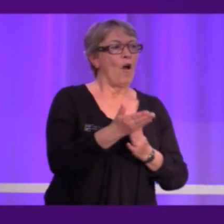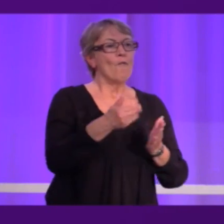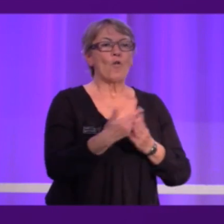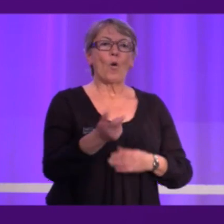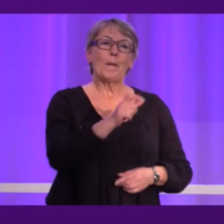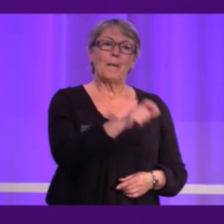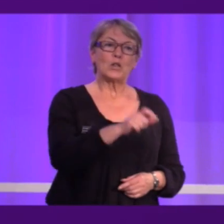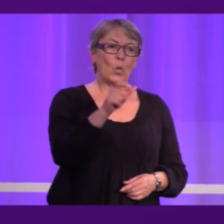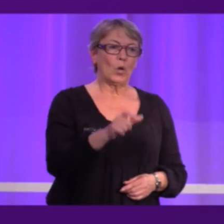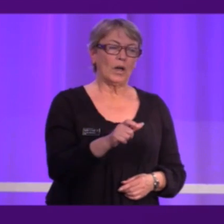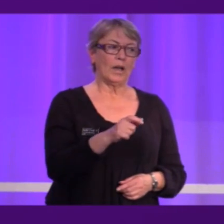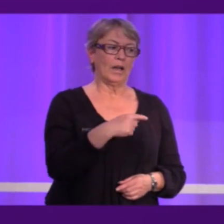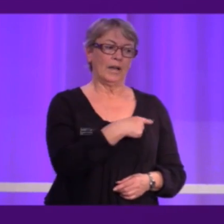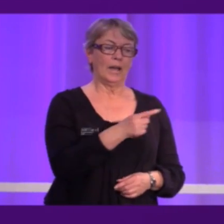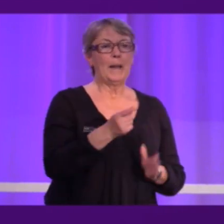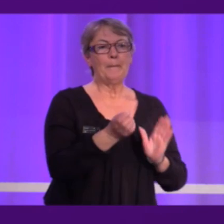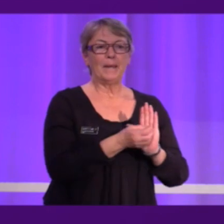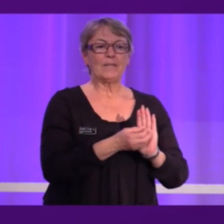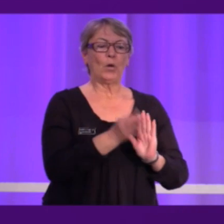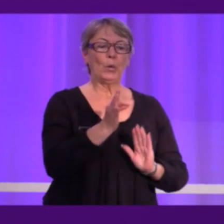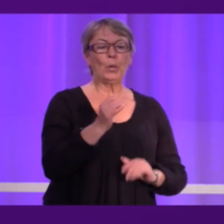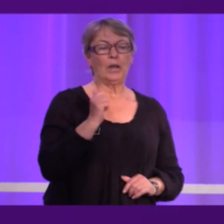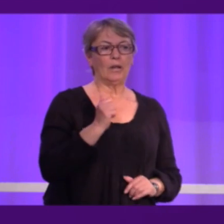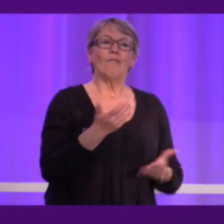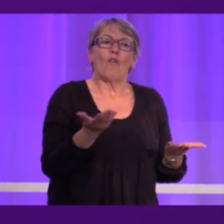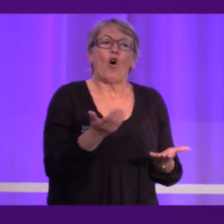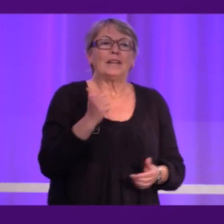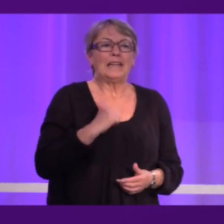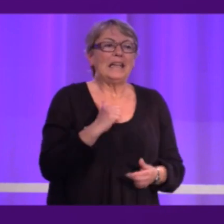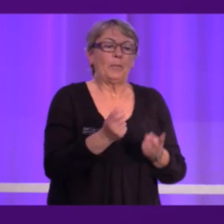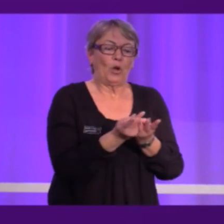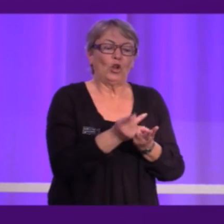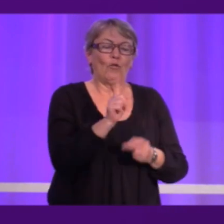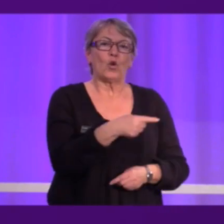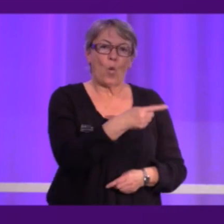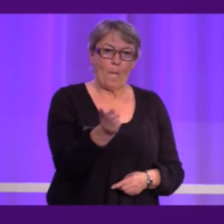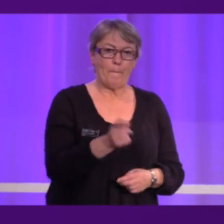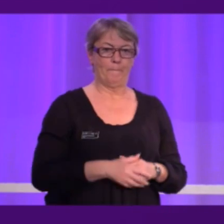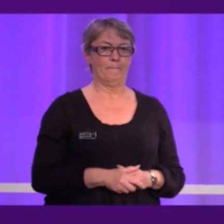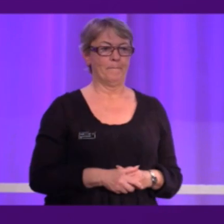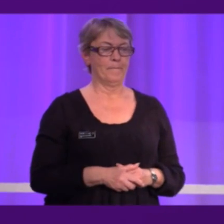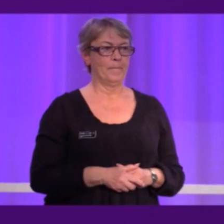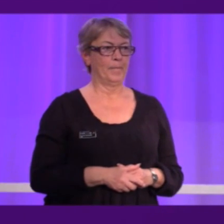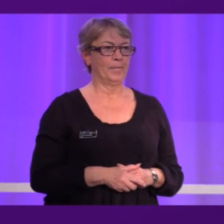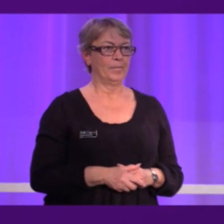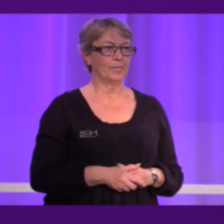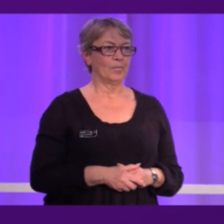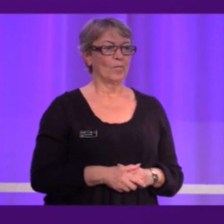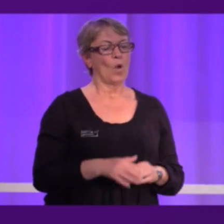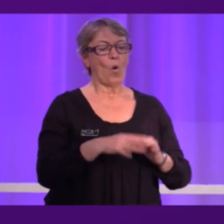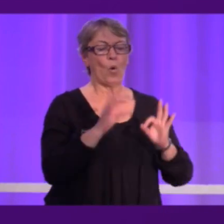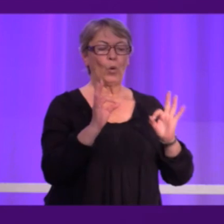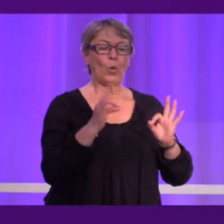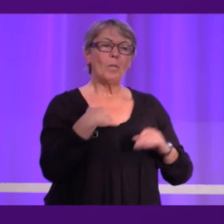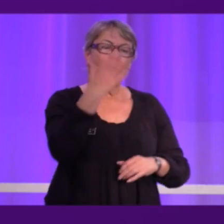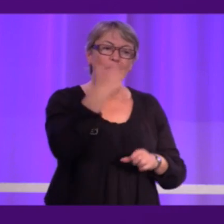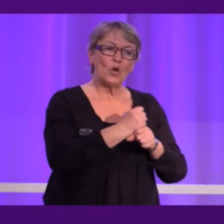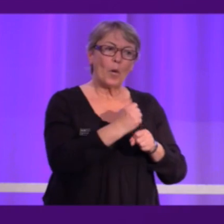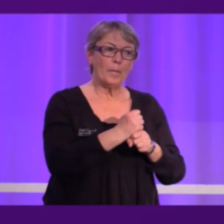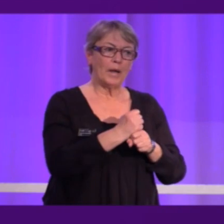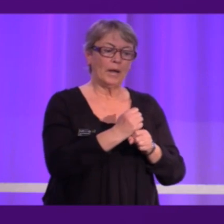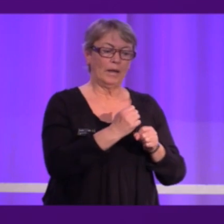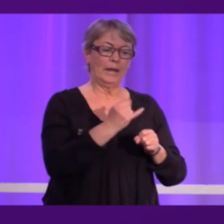personer som beskriver hur tillgänglighet, vad tillgänglighet betyder för dem och hur man kan jobba